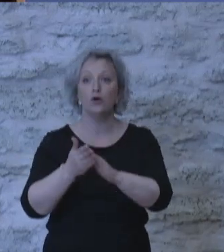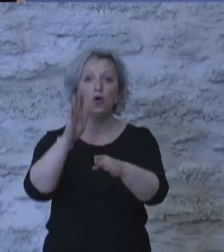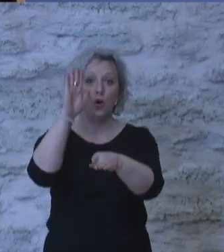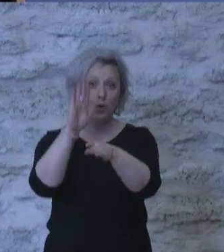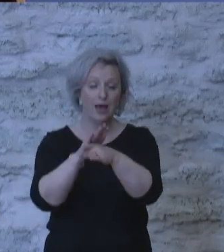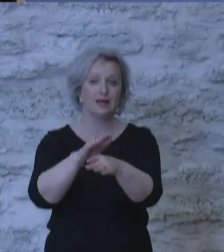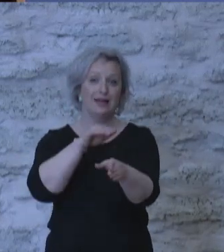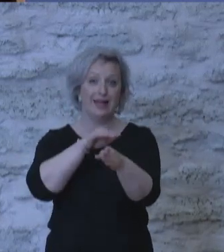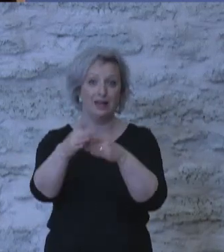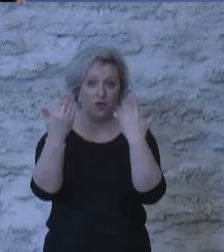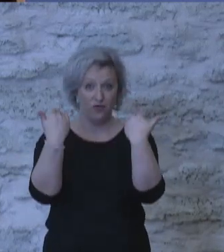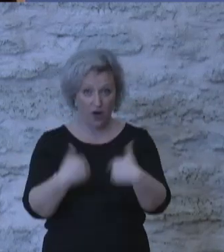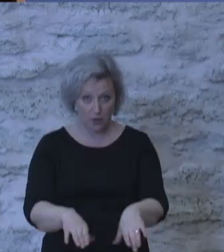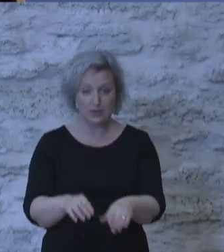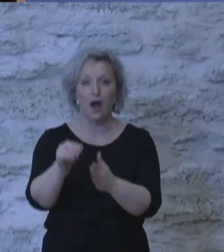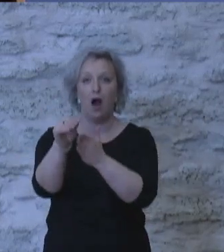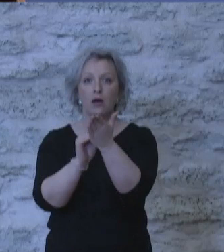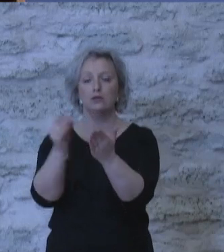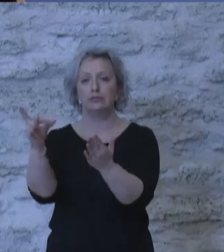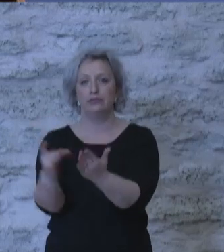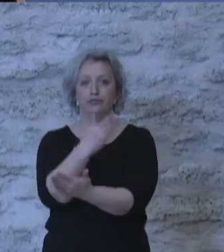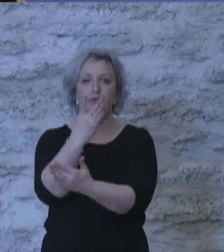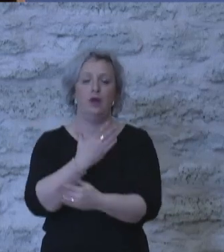täitmise järel kustutada. Aitäh!